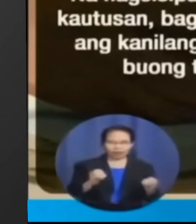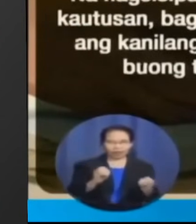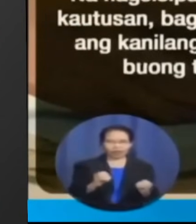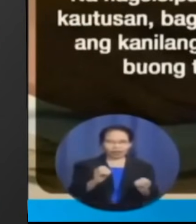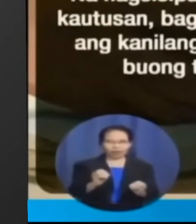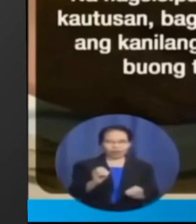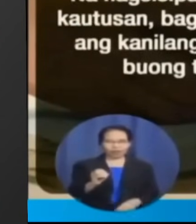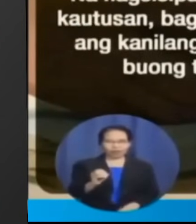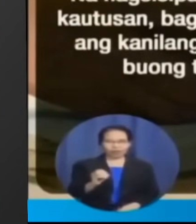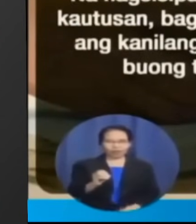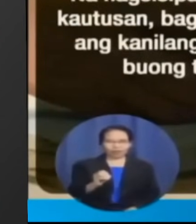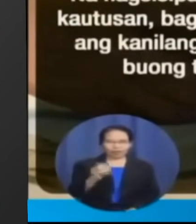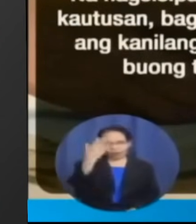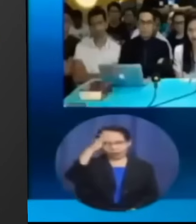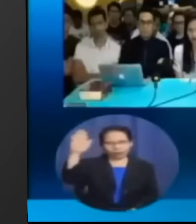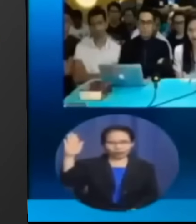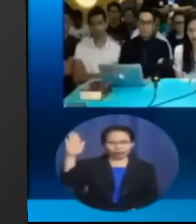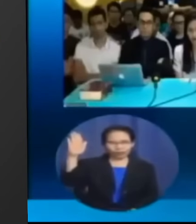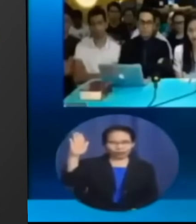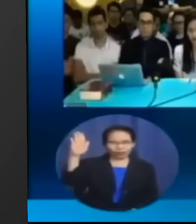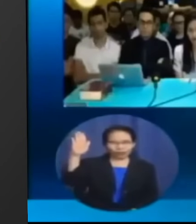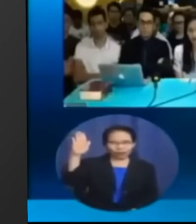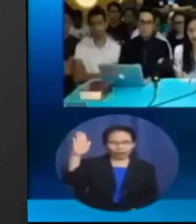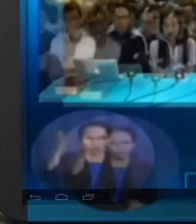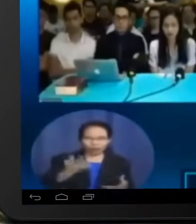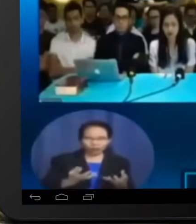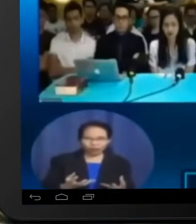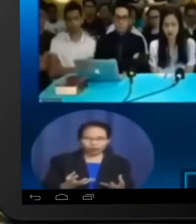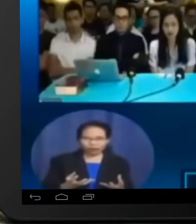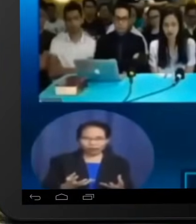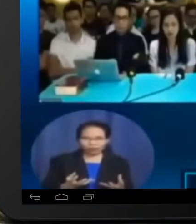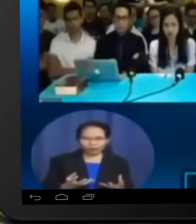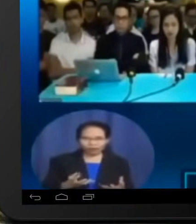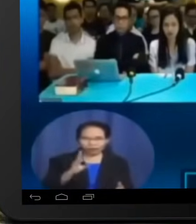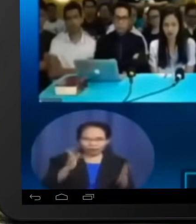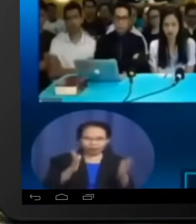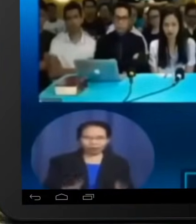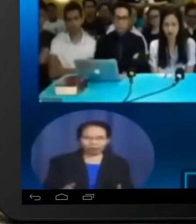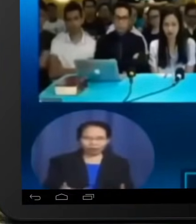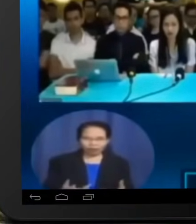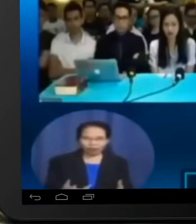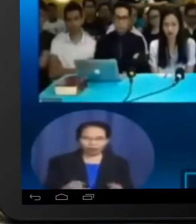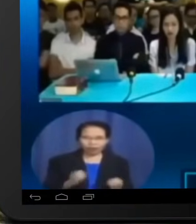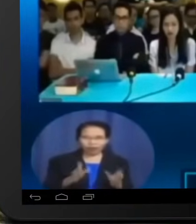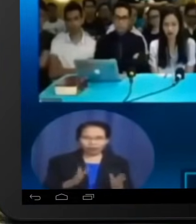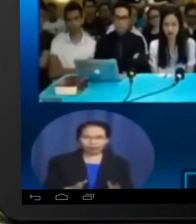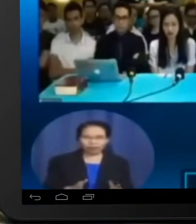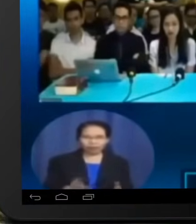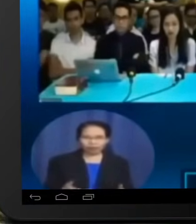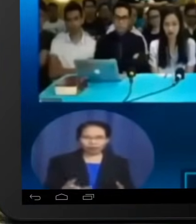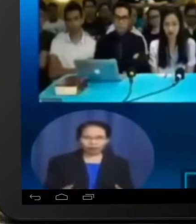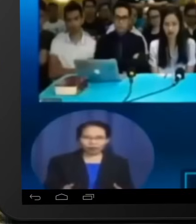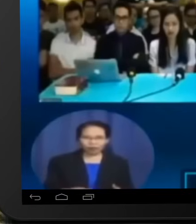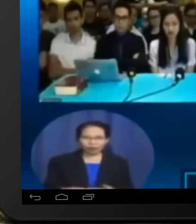nagtuturo. Hindi niyan maalam eh. Gusto lang niya maging pastor, gusto lang maging guro, gusto